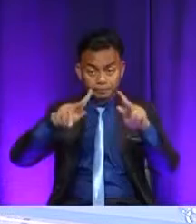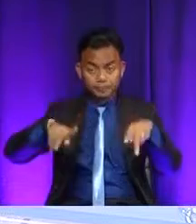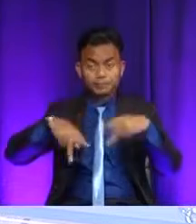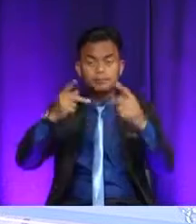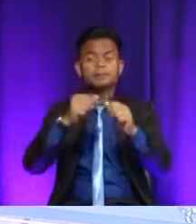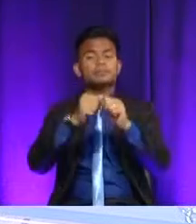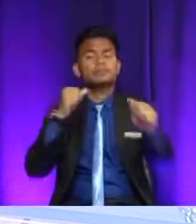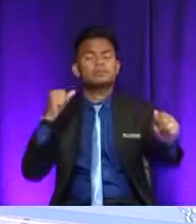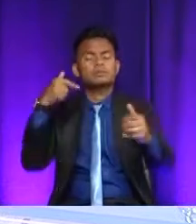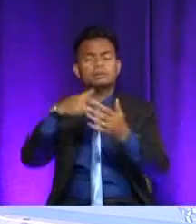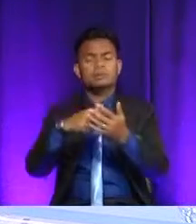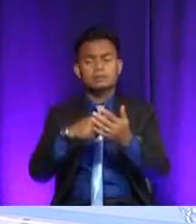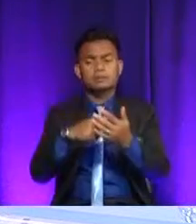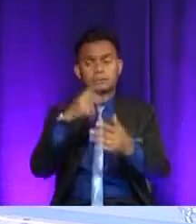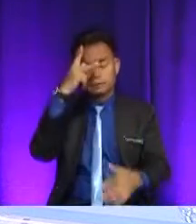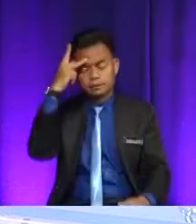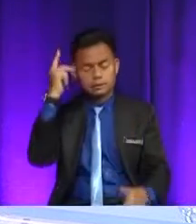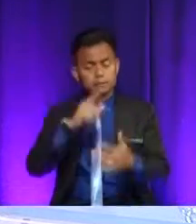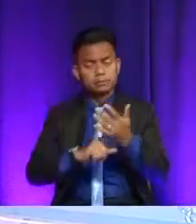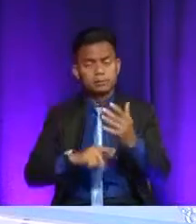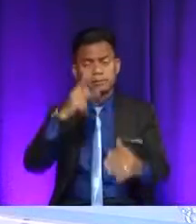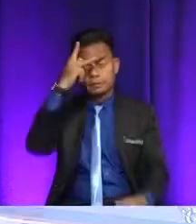ada tenaga berlebihan